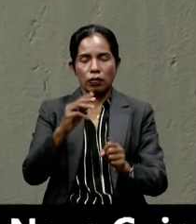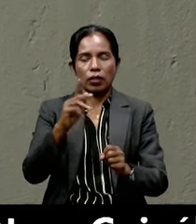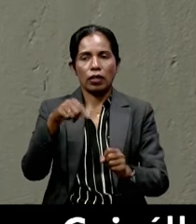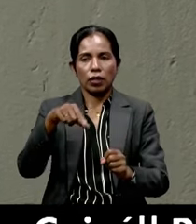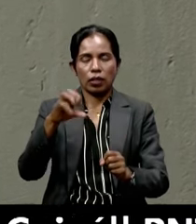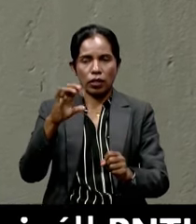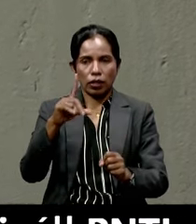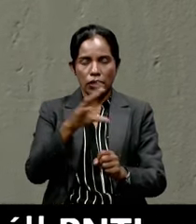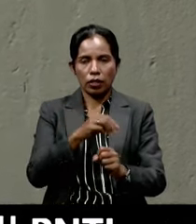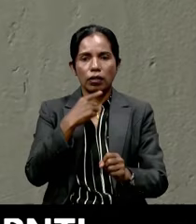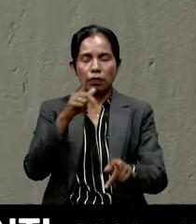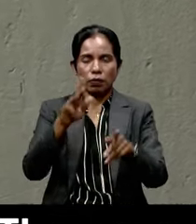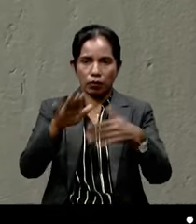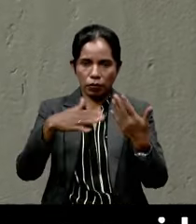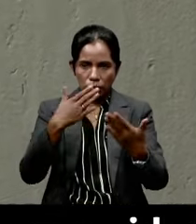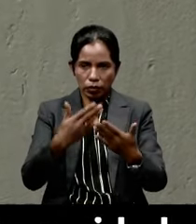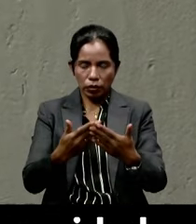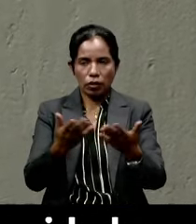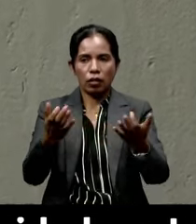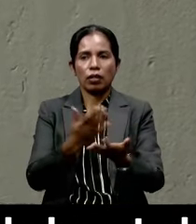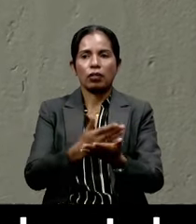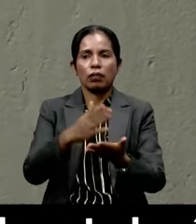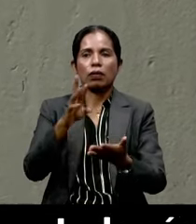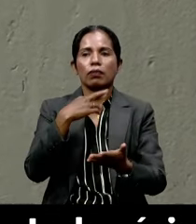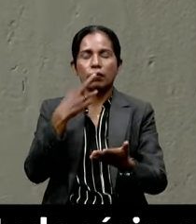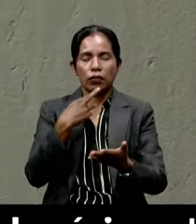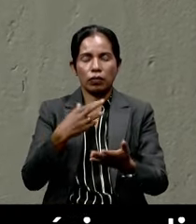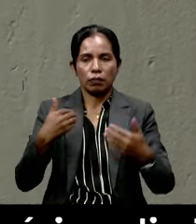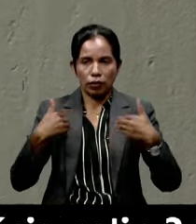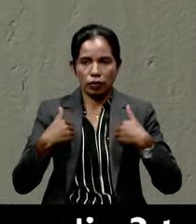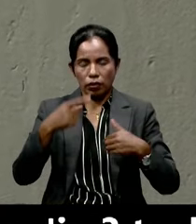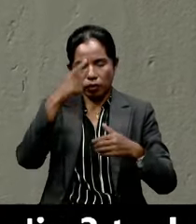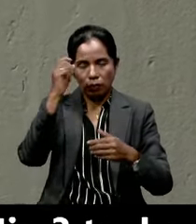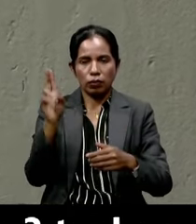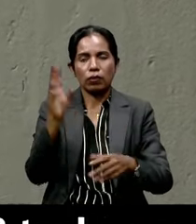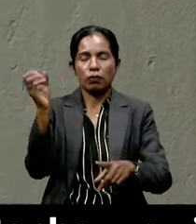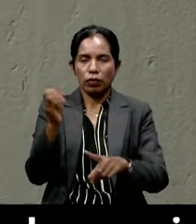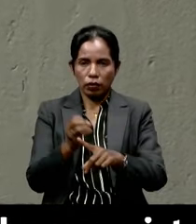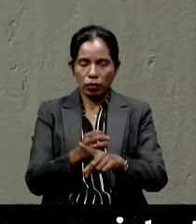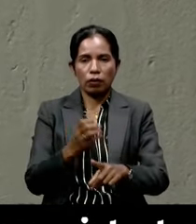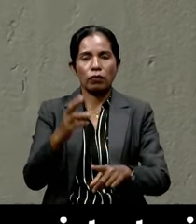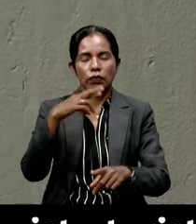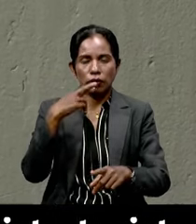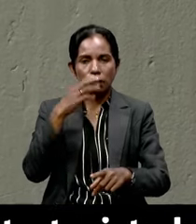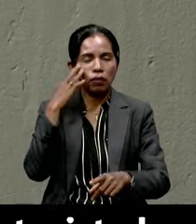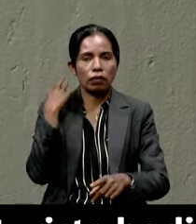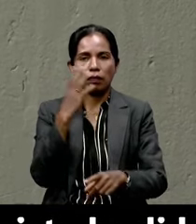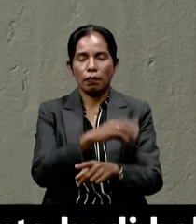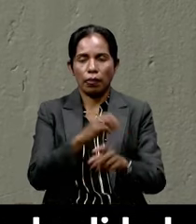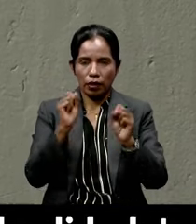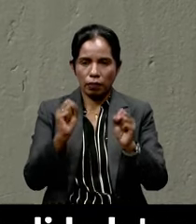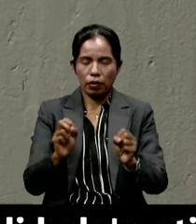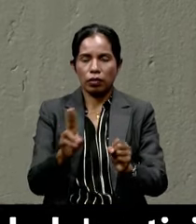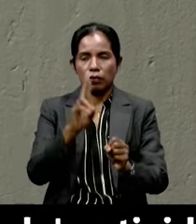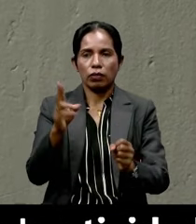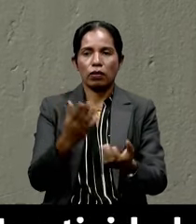ba tene abija ba tene kundar ser nebe maka hakar katu sosa fos nebe maka ya tama aproveita oportunidade fos nebe maka ya bele aproveita